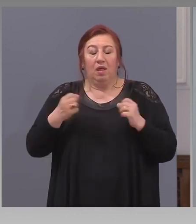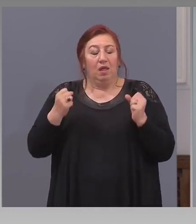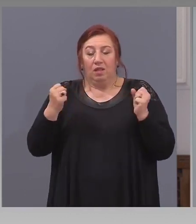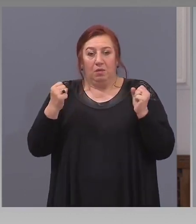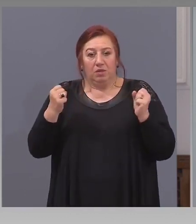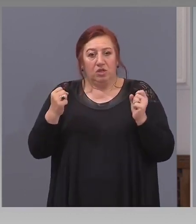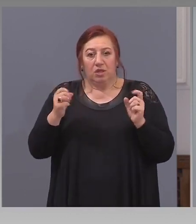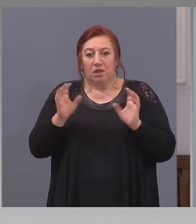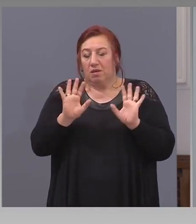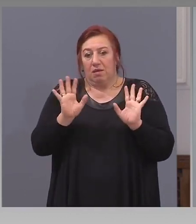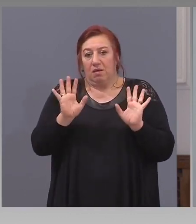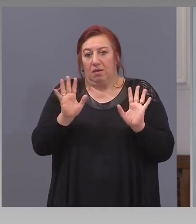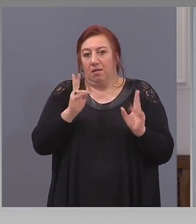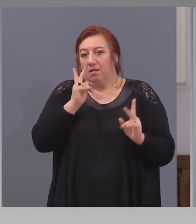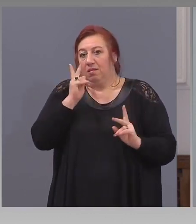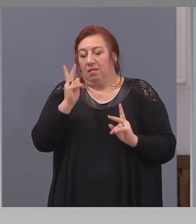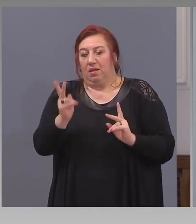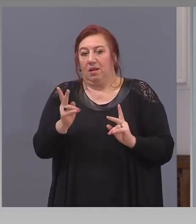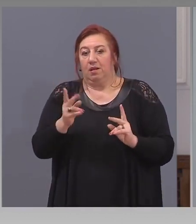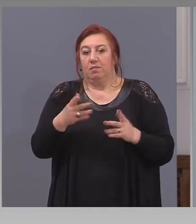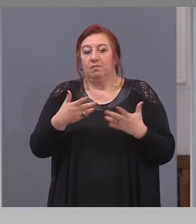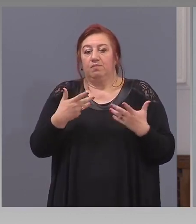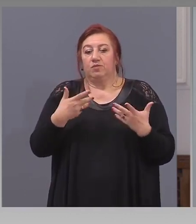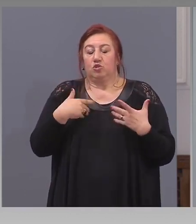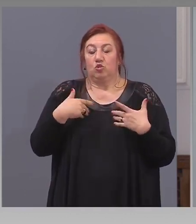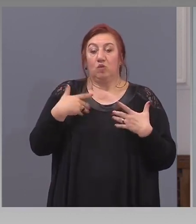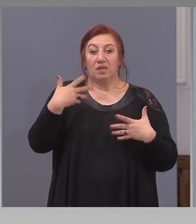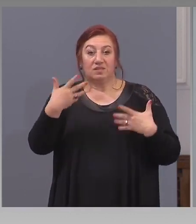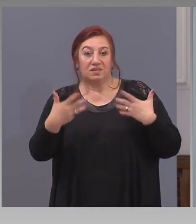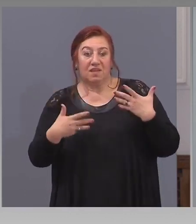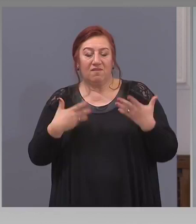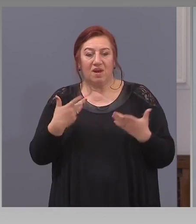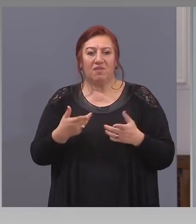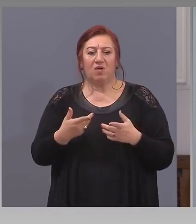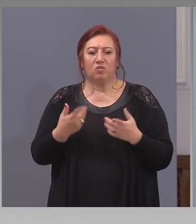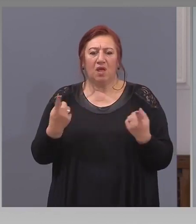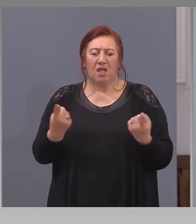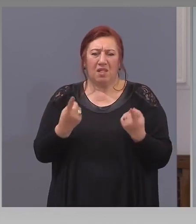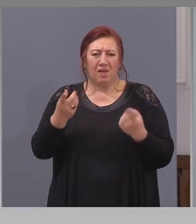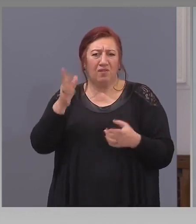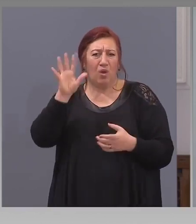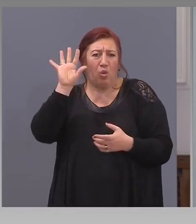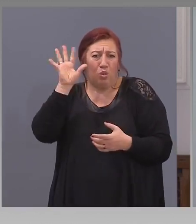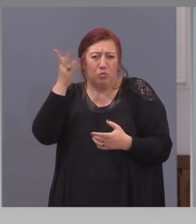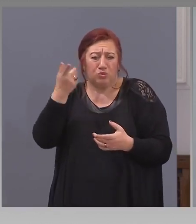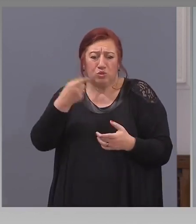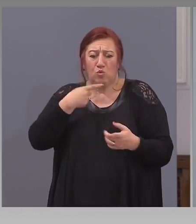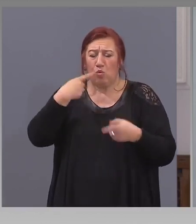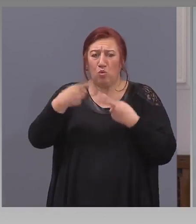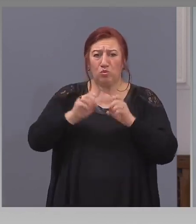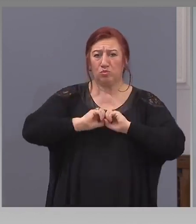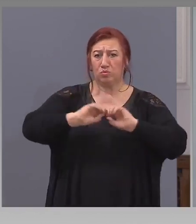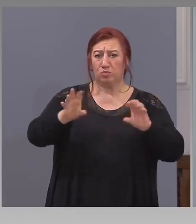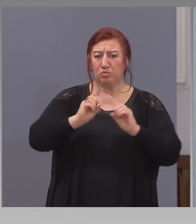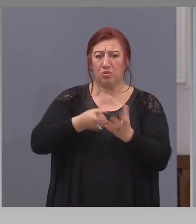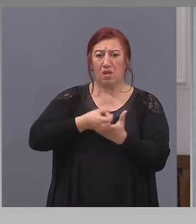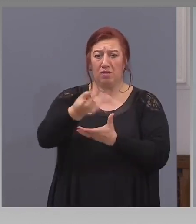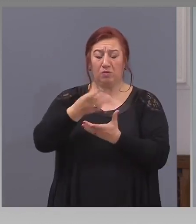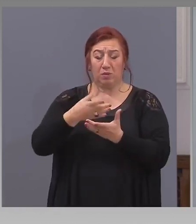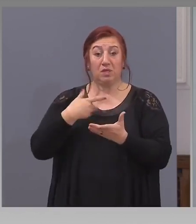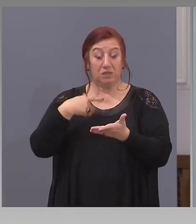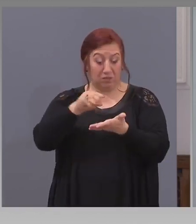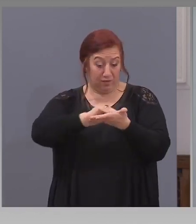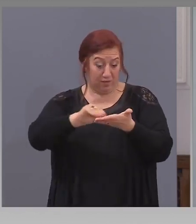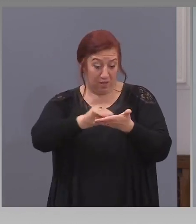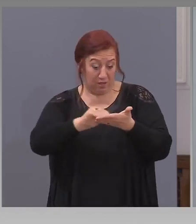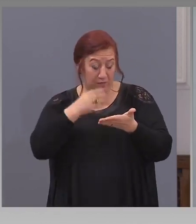И не гледам. Защото страшно се влияе от особено идиотчни, които се говорят. И затова ми го написаха и аз Прочетох